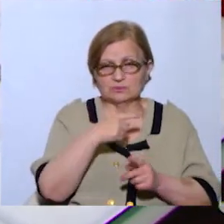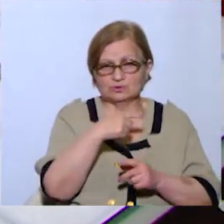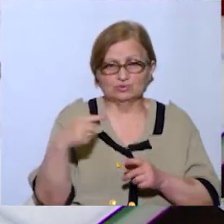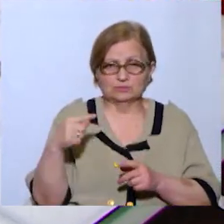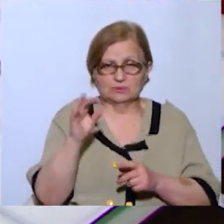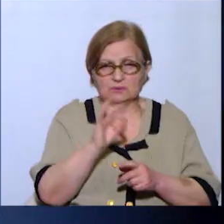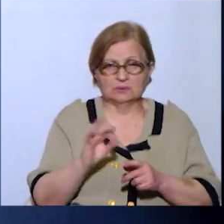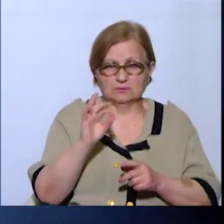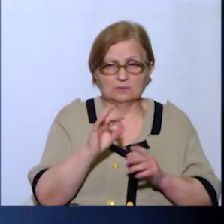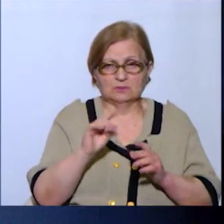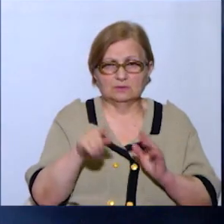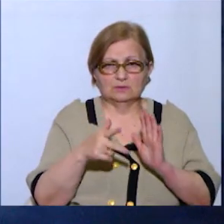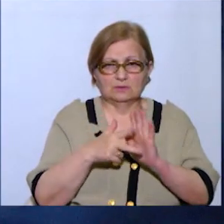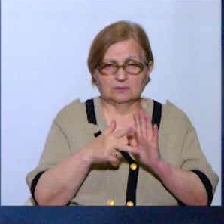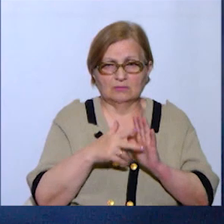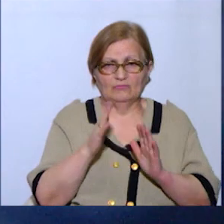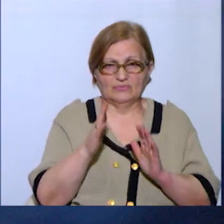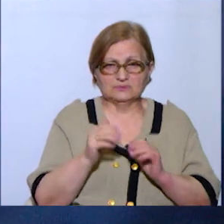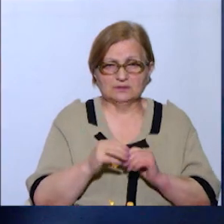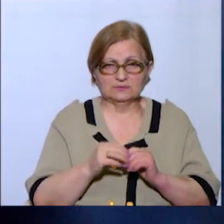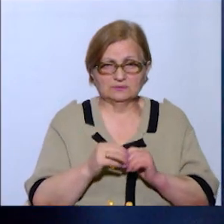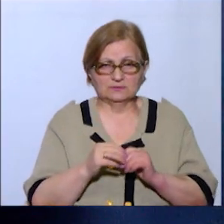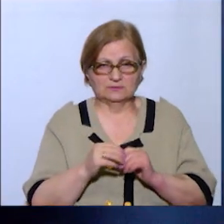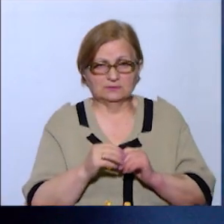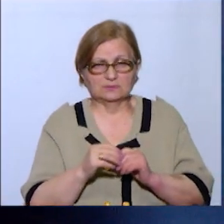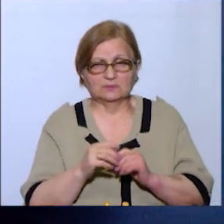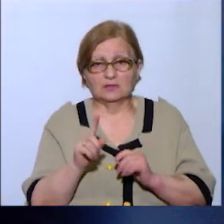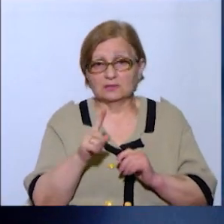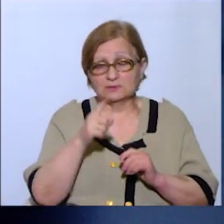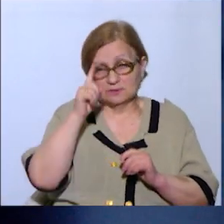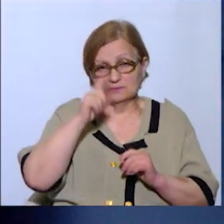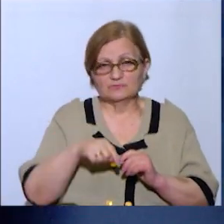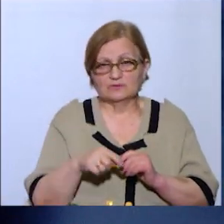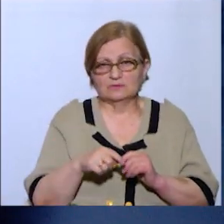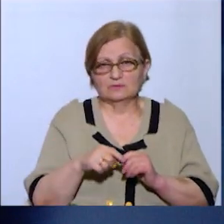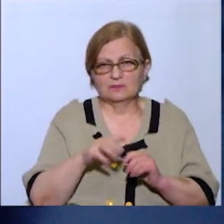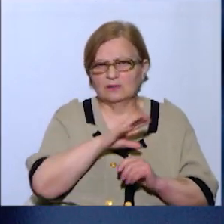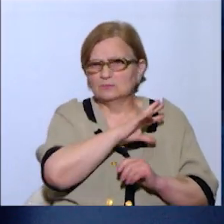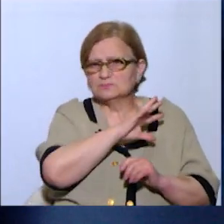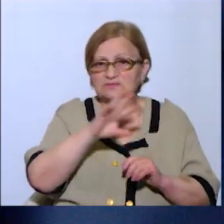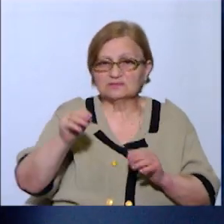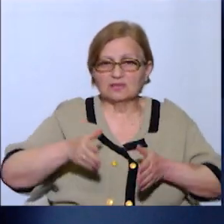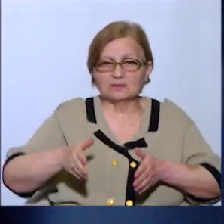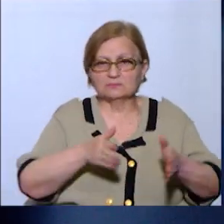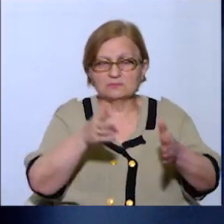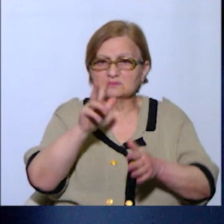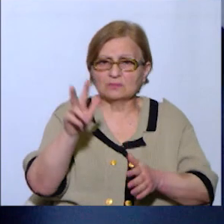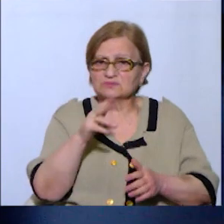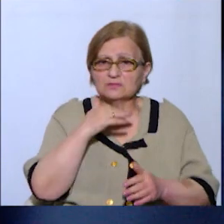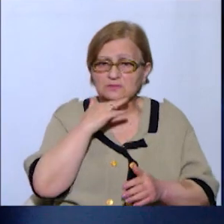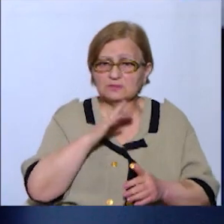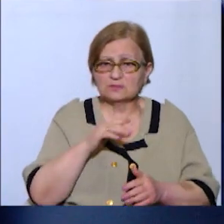შეფარდებული 0.8 მეათედ ვესთან და რადგან ვიცით რომ თლიან მანძილზე 3 საათიც არ ყოფნის, ესე